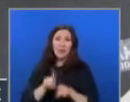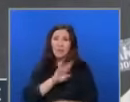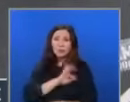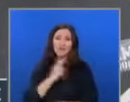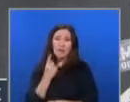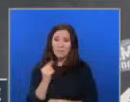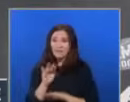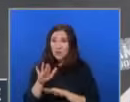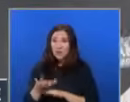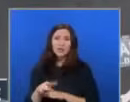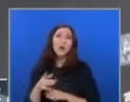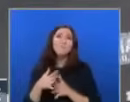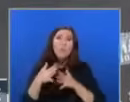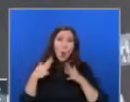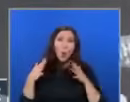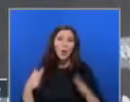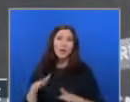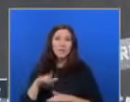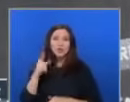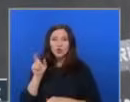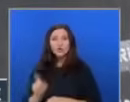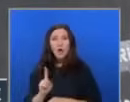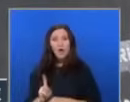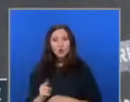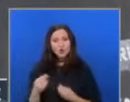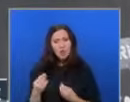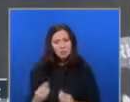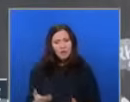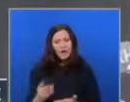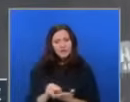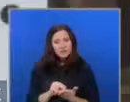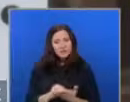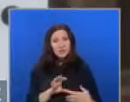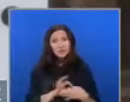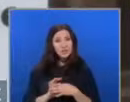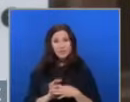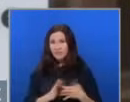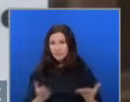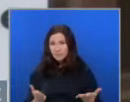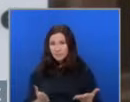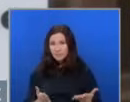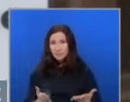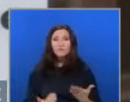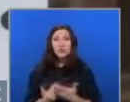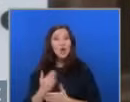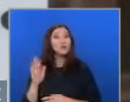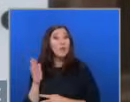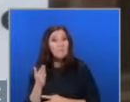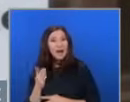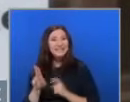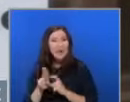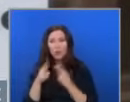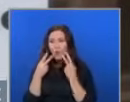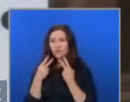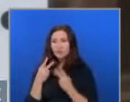е първата крачка и тя е много голяма крачка на един човек, който си дава сметка, че е зависим. В началото на май обаче